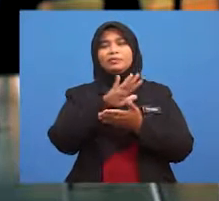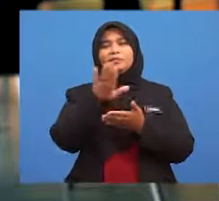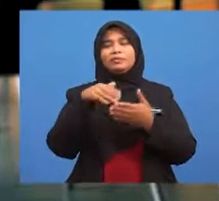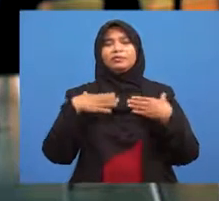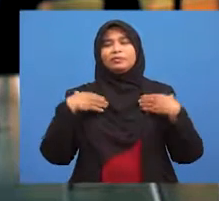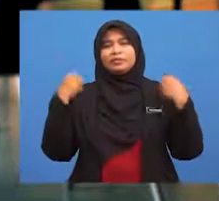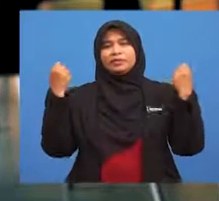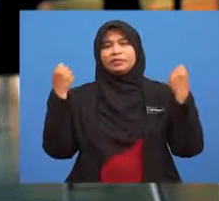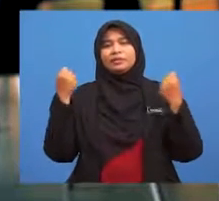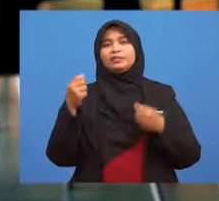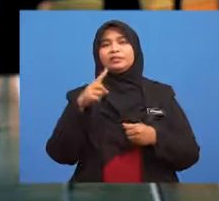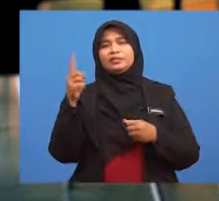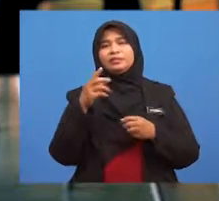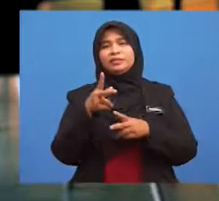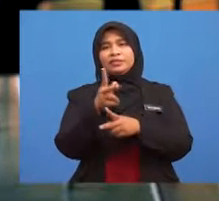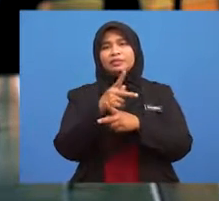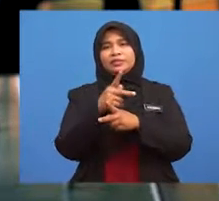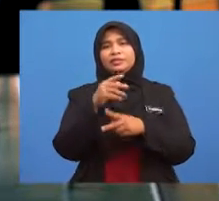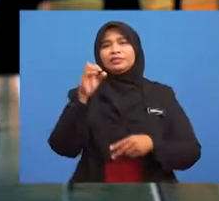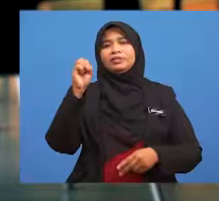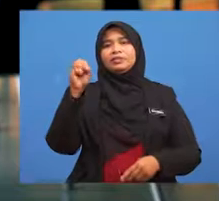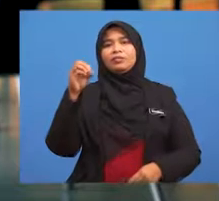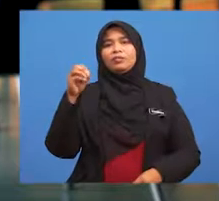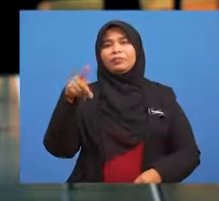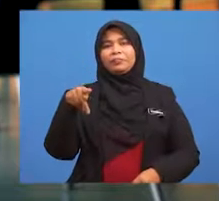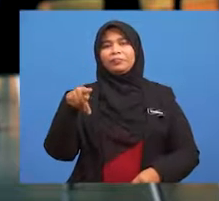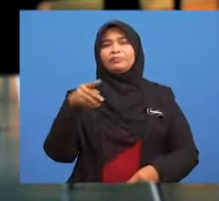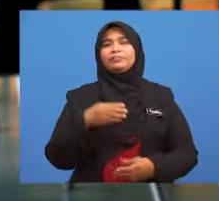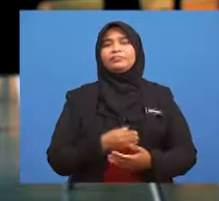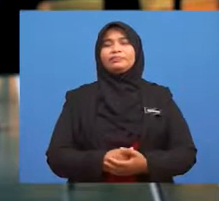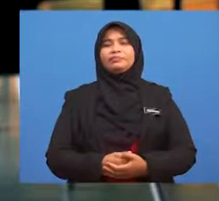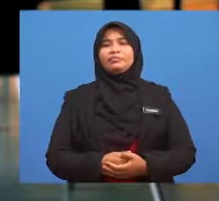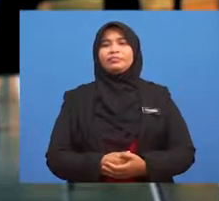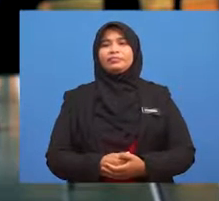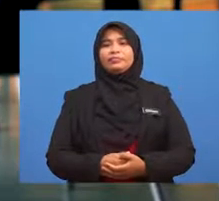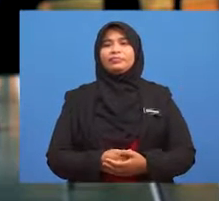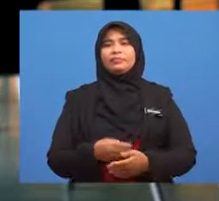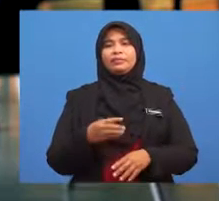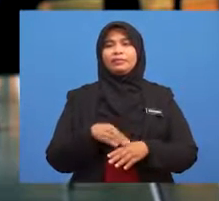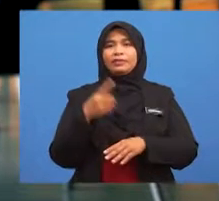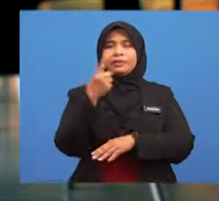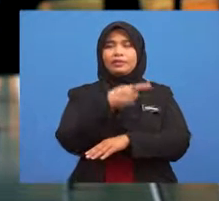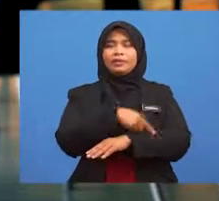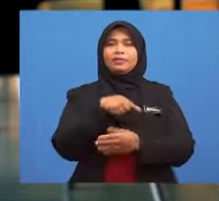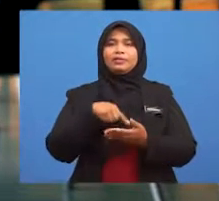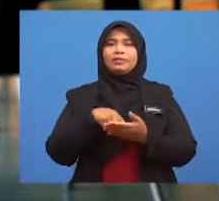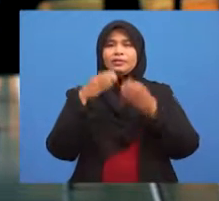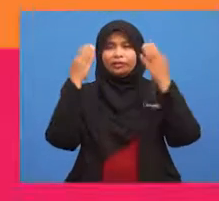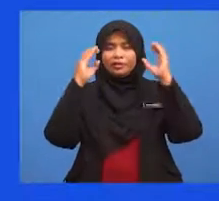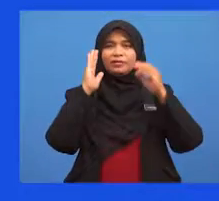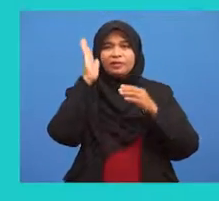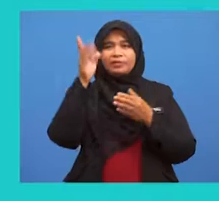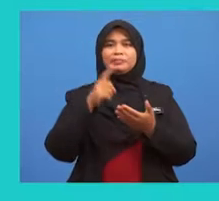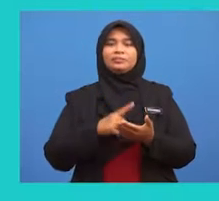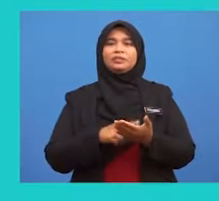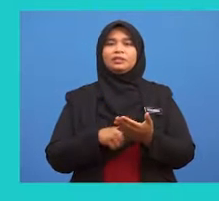sihat dan sentiasa menjaga SOP dan stay at home. Pada hari ini, cikgu akan